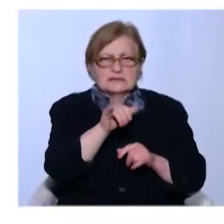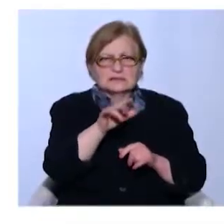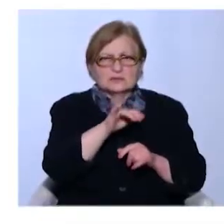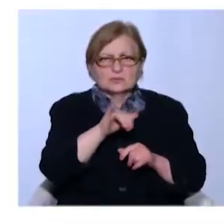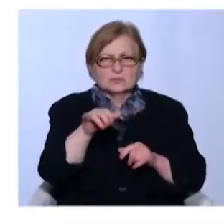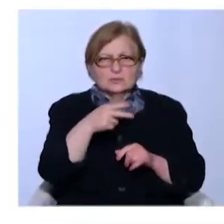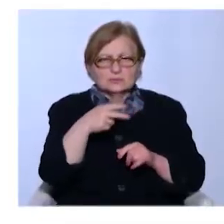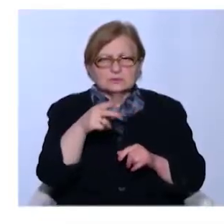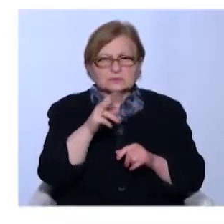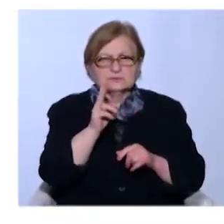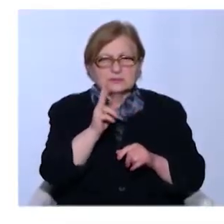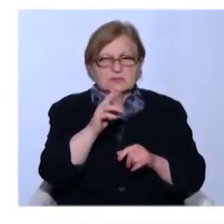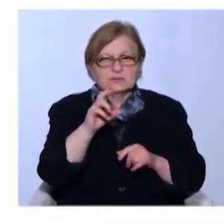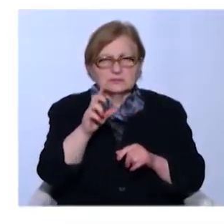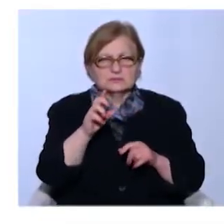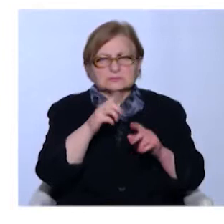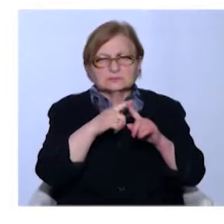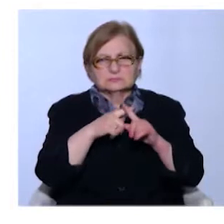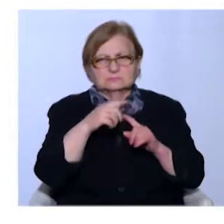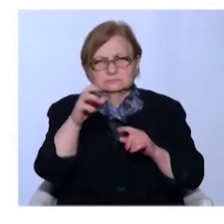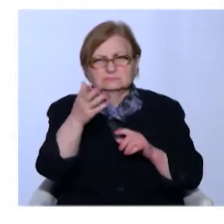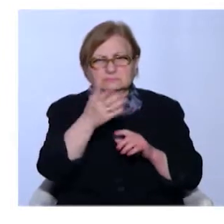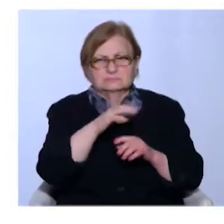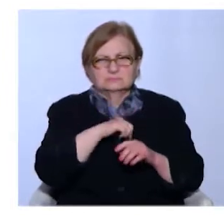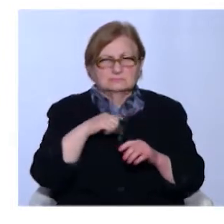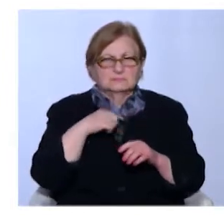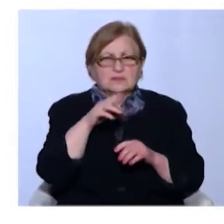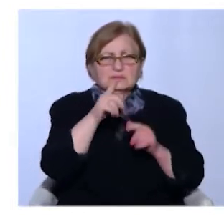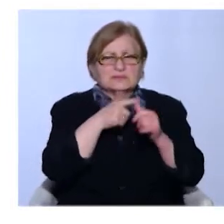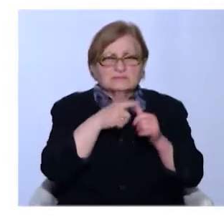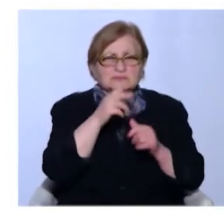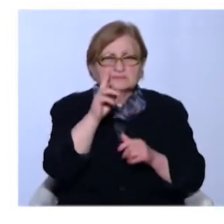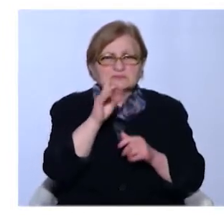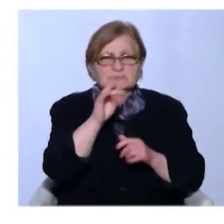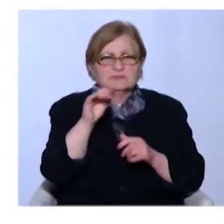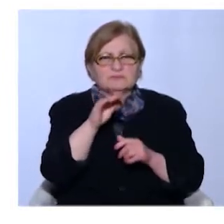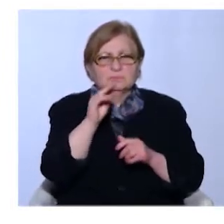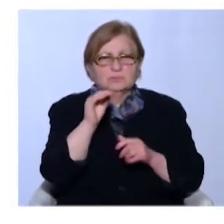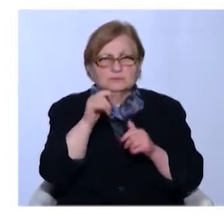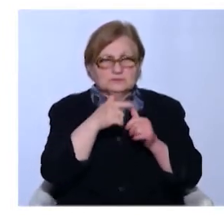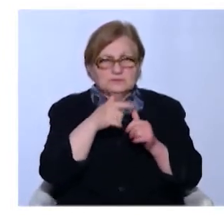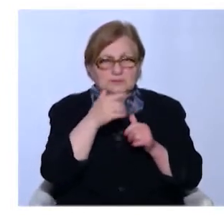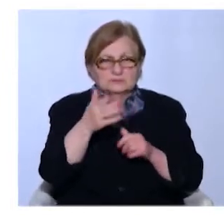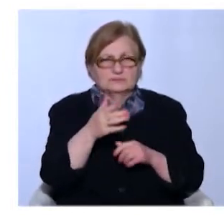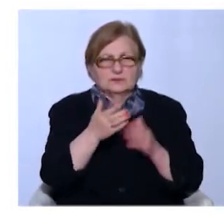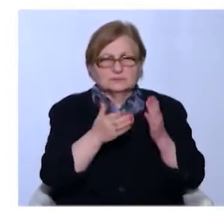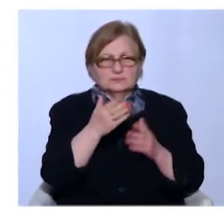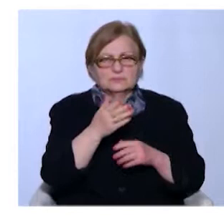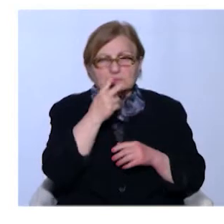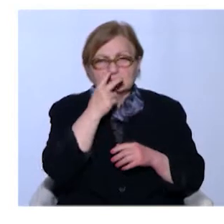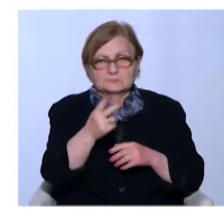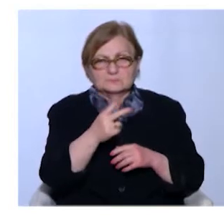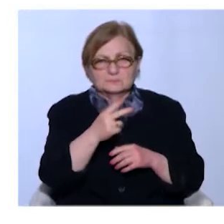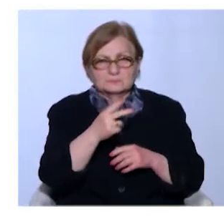მისი მნიშვნელობები, როცა X-ი არის 0, 0, 1, 2, 3, 4 ან 5. თუ